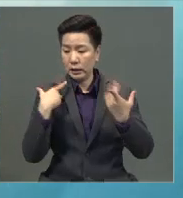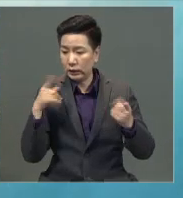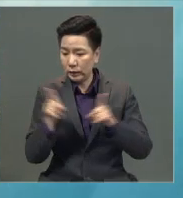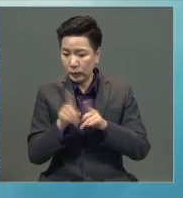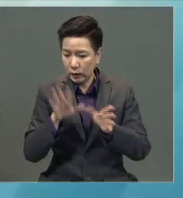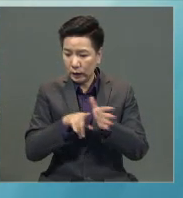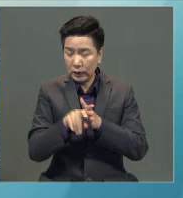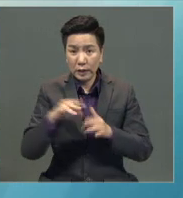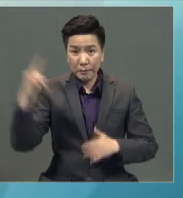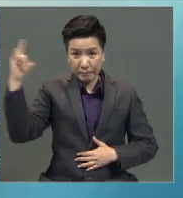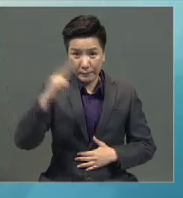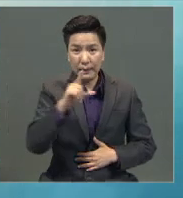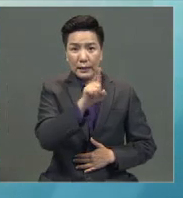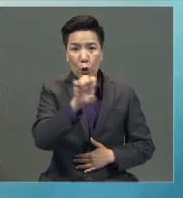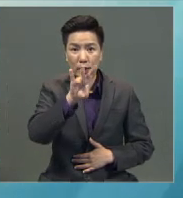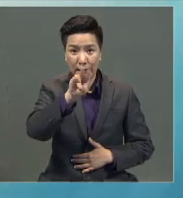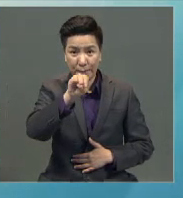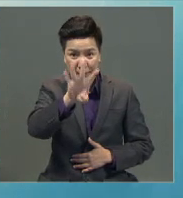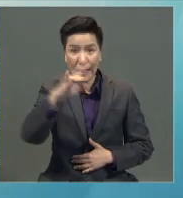คือกลุ่มที่กลับมาจากทางต่างประเทศของคนไทยต่อครับถ้ามาเรียงสะสมของเอ่อช่วงเวลาที่ผ่านมาทั้งหมดเนี่ยประเทศที่มีผู้ที่เดินทางกลับมาแล้วมีการติดเชื้อในอัตราส่วนของประเทศต้นทางกับทางการเดินทางของคนที่กลับมาแล้วติดเชื้อเยอะที่สุดเป็นครูเวทครับเดินทางกลับมาสะสม174